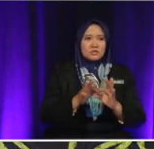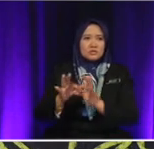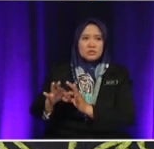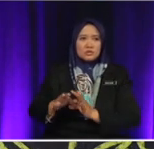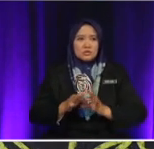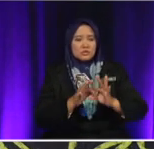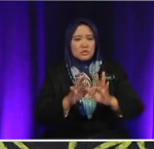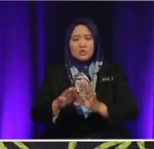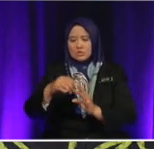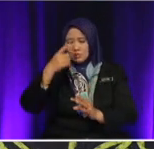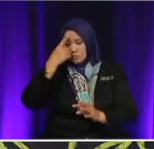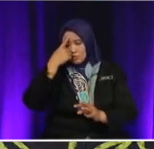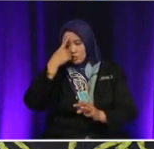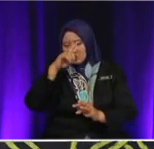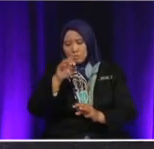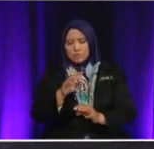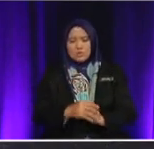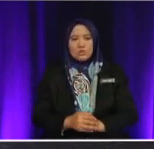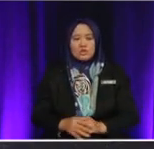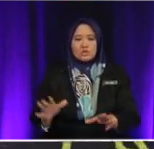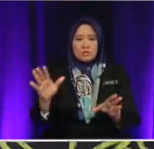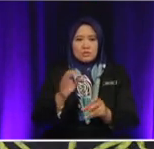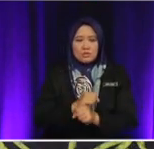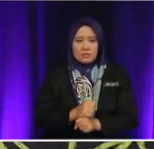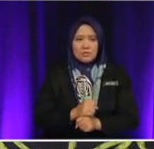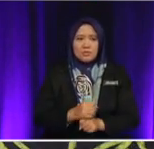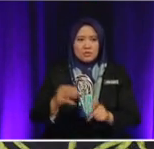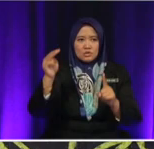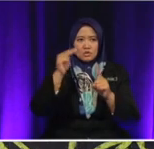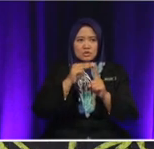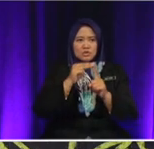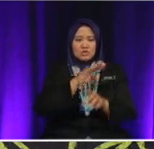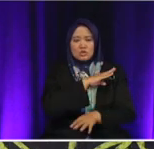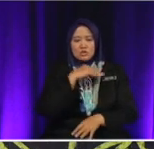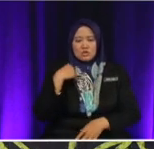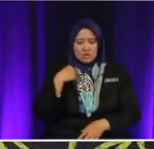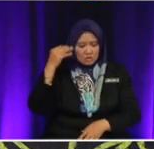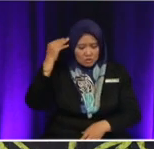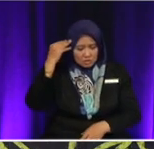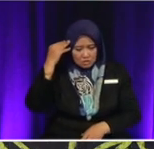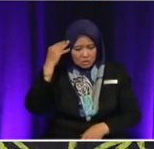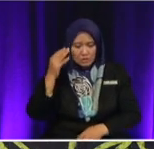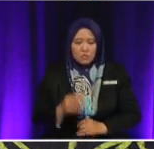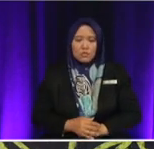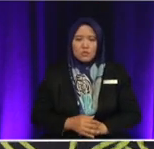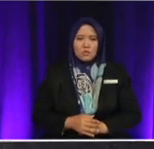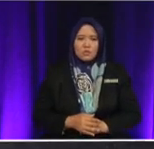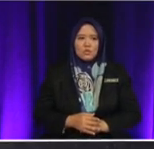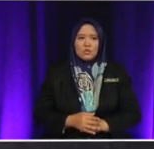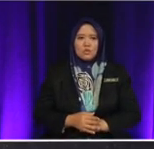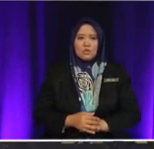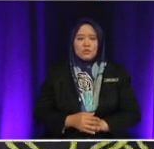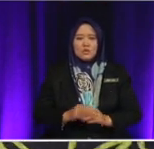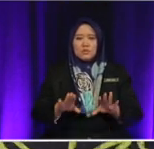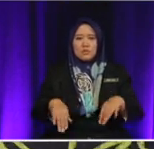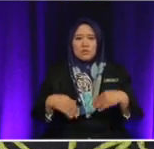dia tahu peranan dan tugas masing-masing, okay, untuk menyelesaikan masalah dan membuat keputusan bersama.